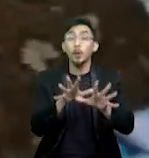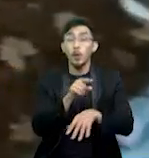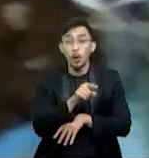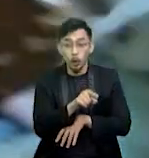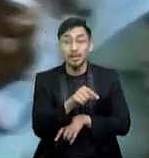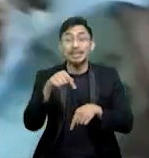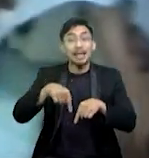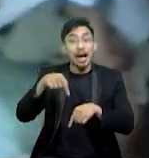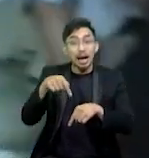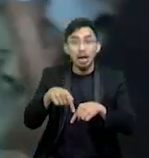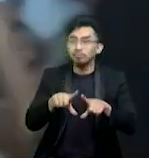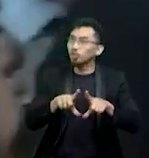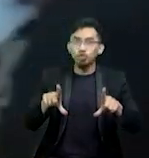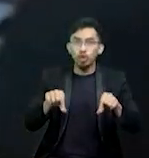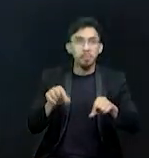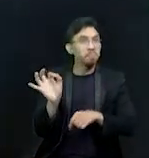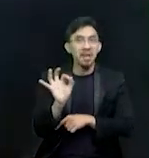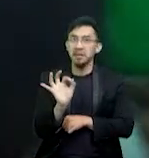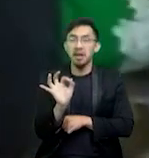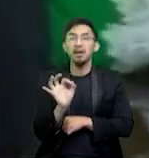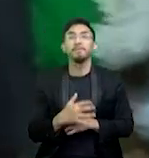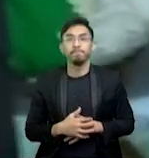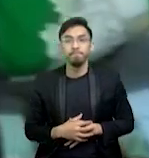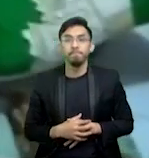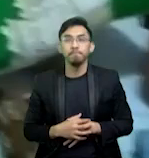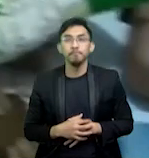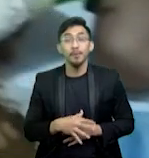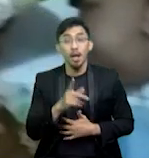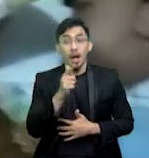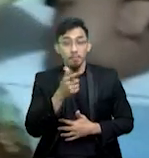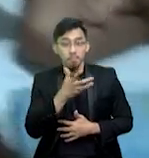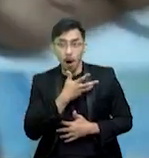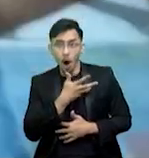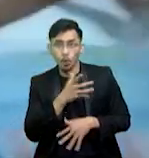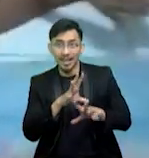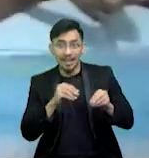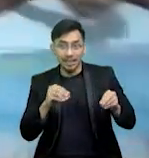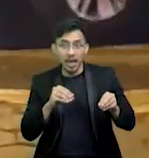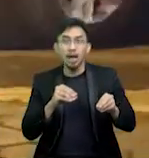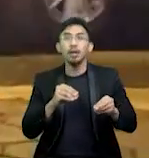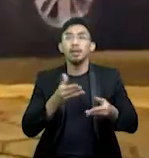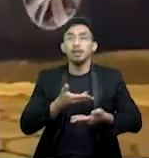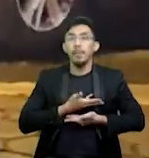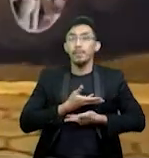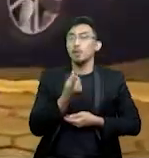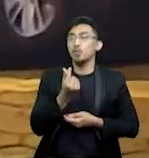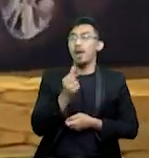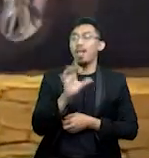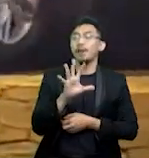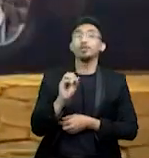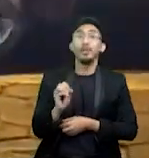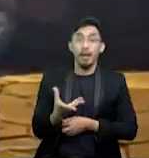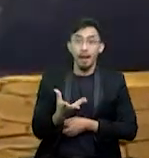operandi calo SW akan mendapatkan uang lima juta rupiah untuk setiap calon pekerja migran yang diberangkatkan calon pekerja lolos medical